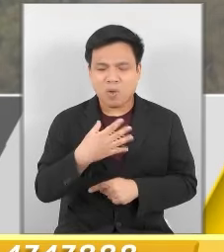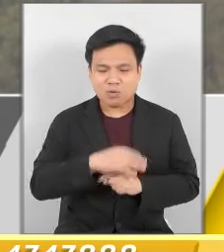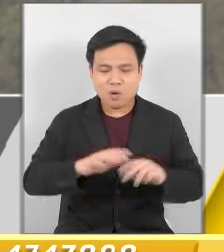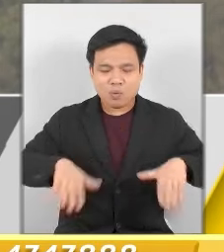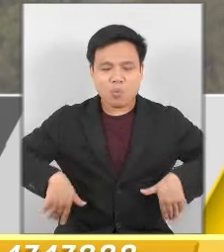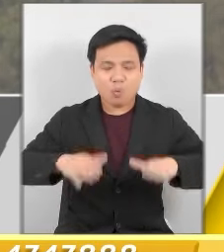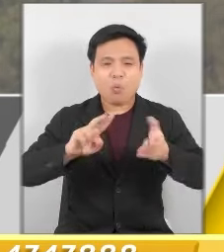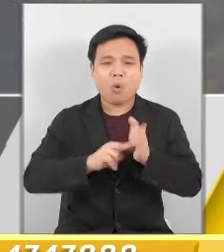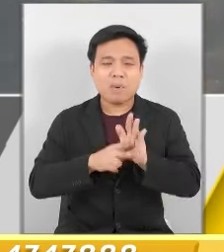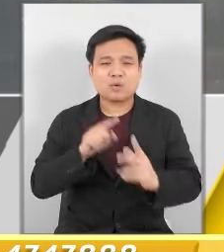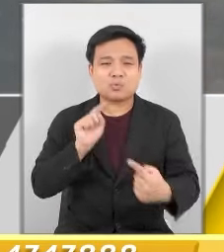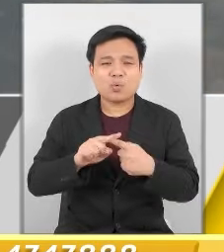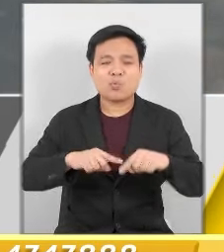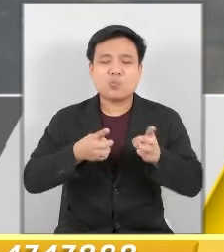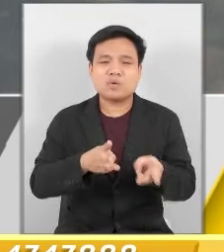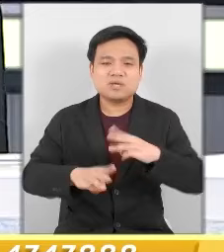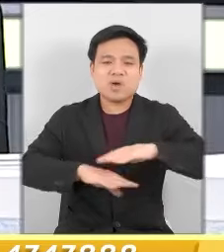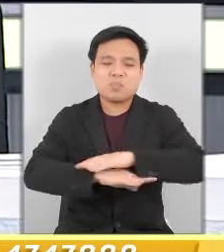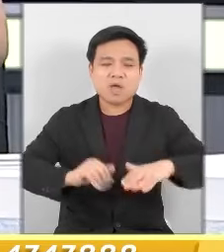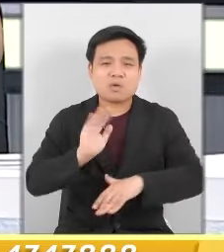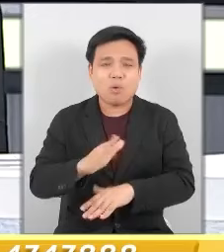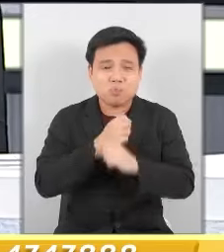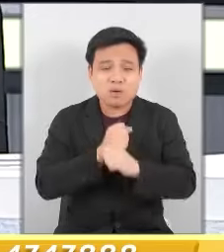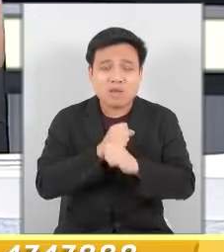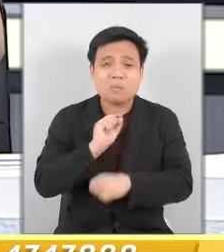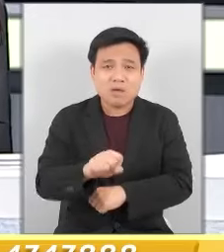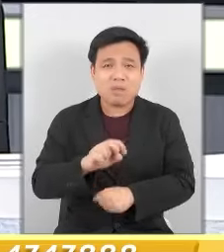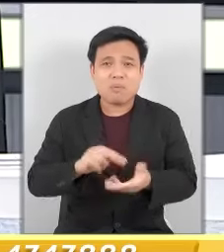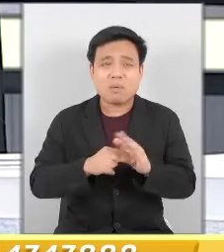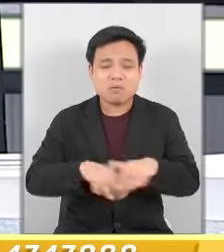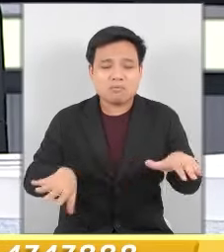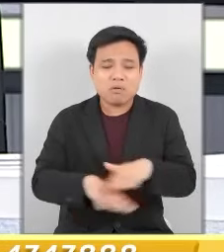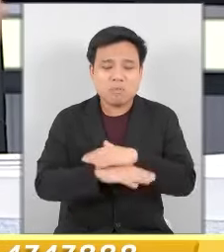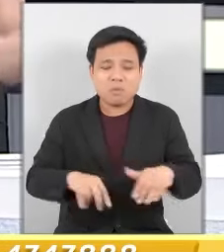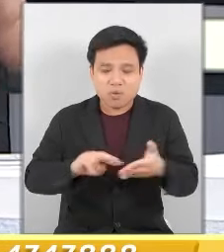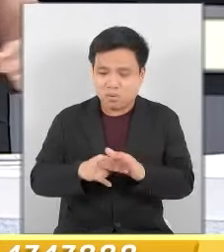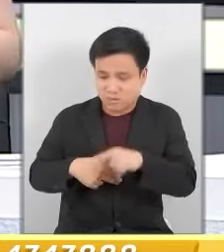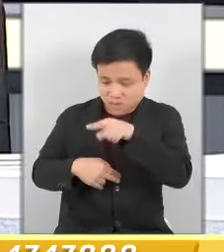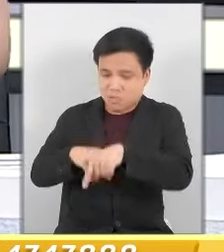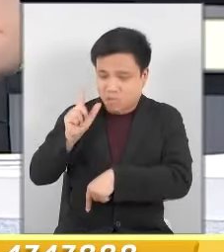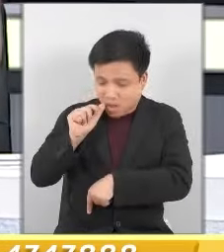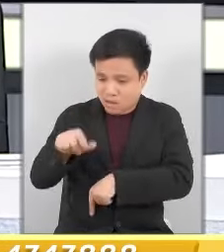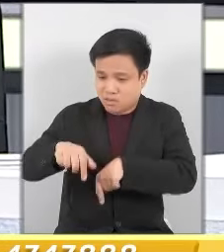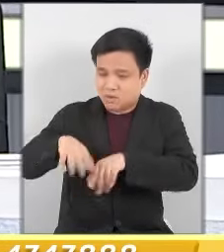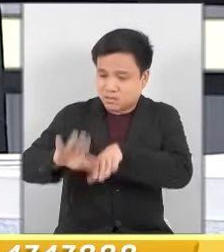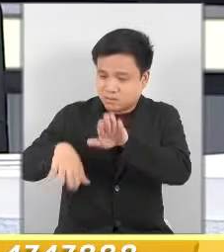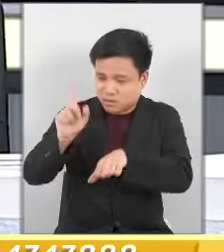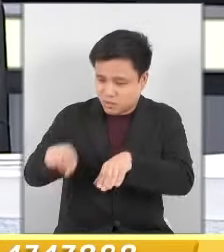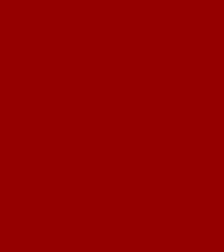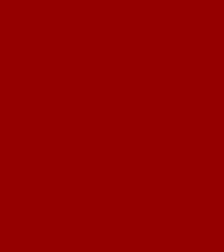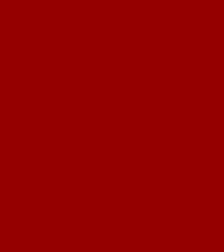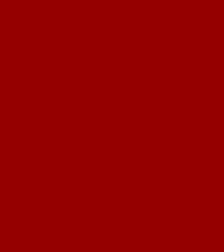เบอกว่าแกว่งแขนแล้วสุขภาพดีเออคือแบบคนสูงอายุนะแนะนำแม่แม่แกว่งแขนนะแม่เดินแล้วแม่แกว่งแขนเอาปากกา